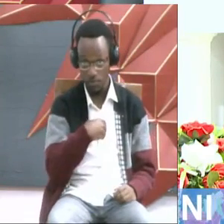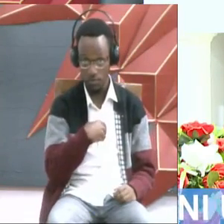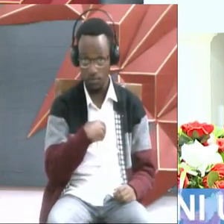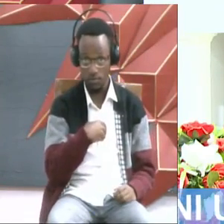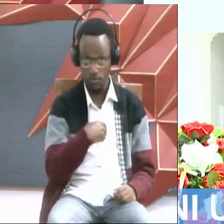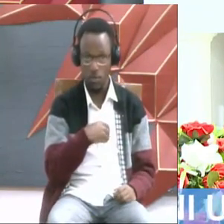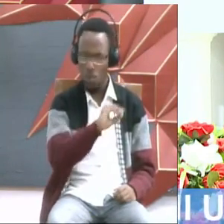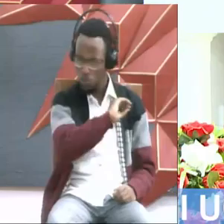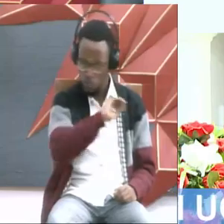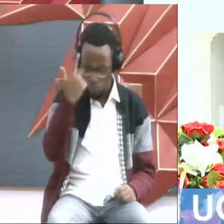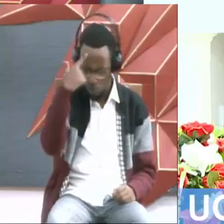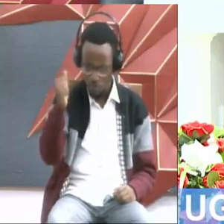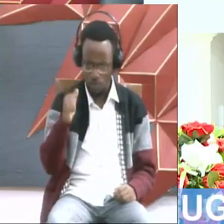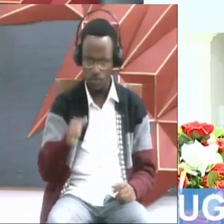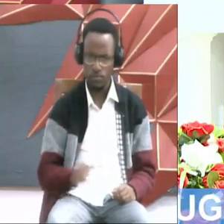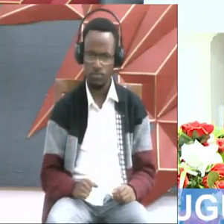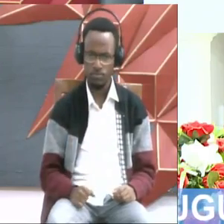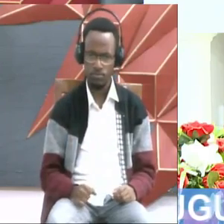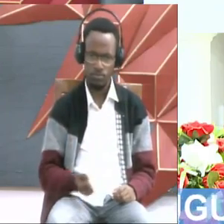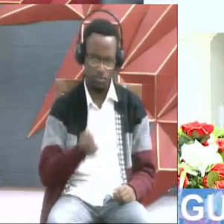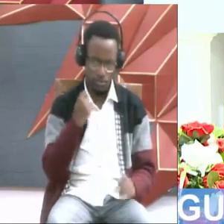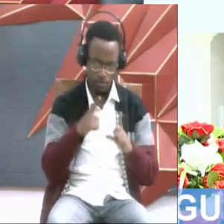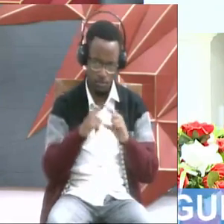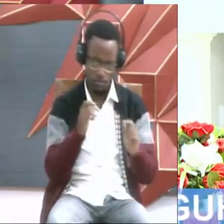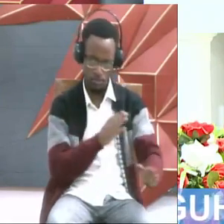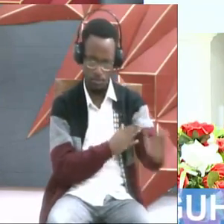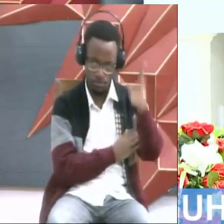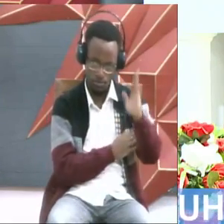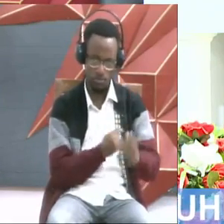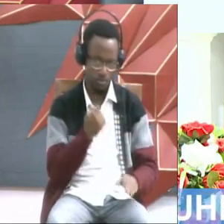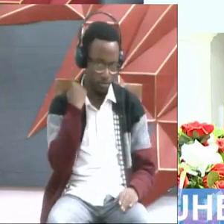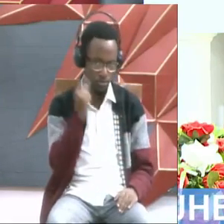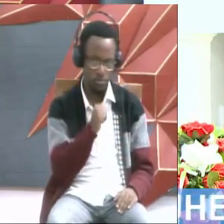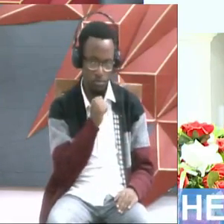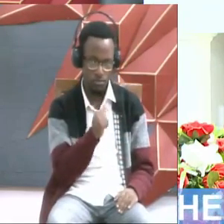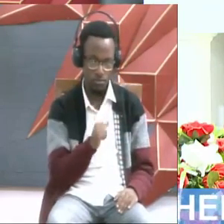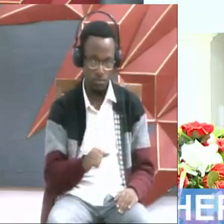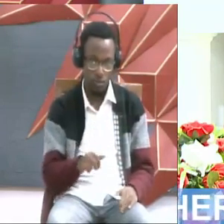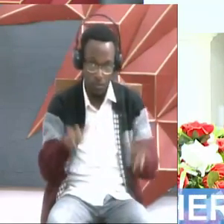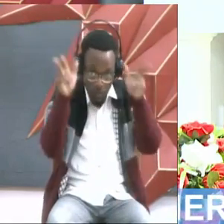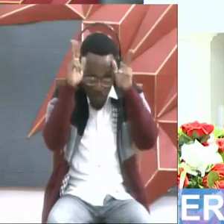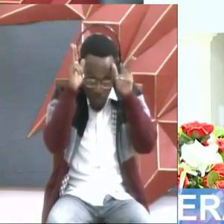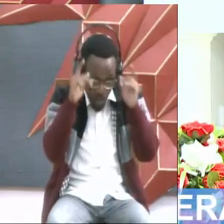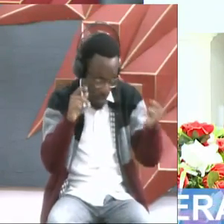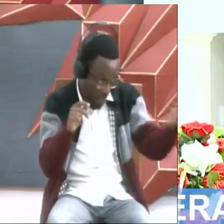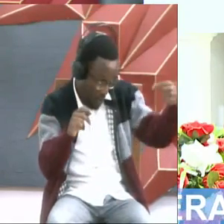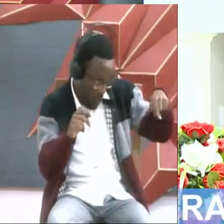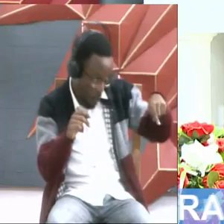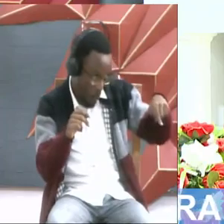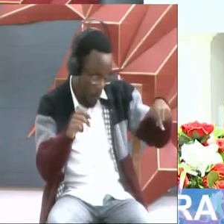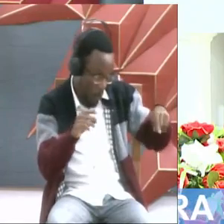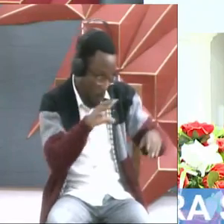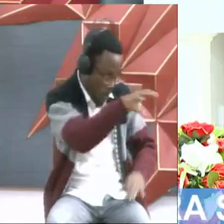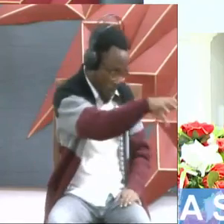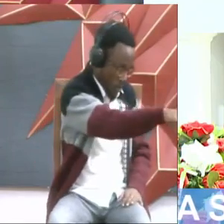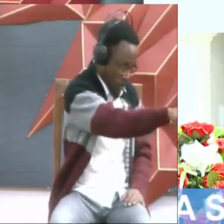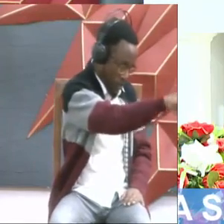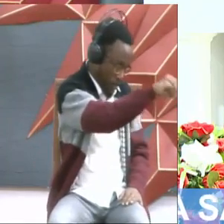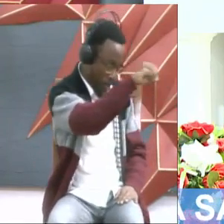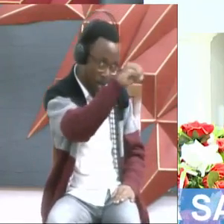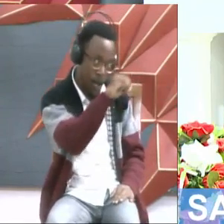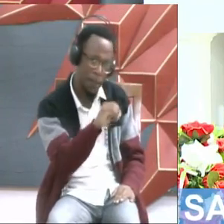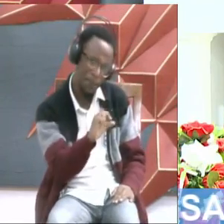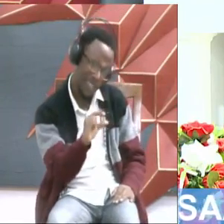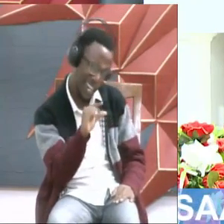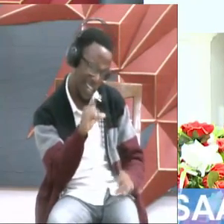qui ne comprend pas la parole de Dieu, Satan vient pour le voler,